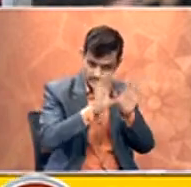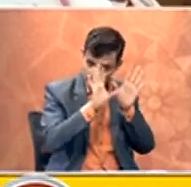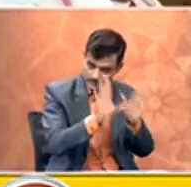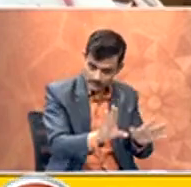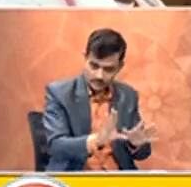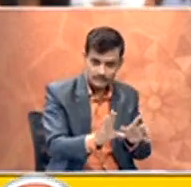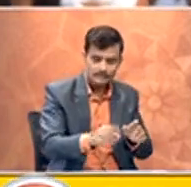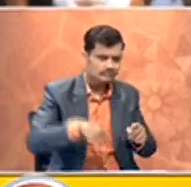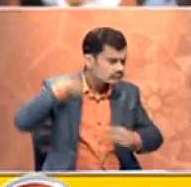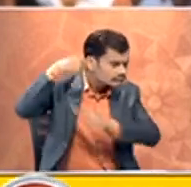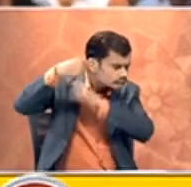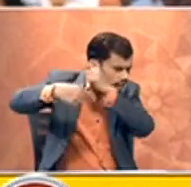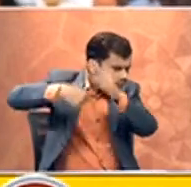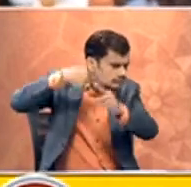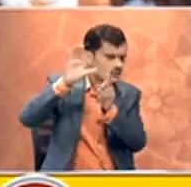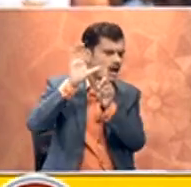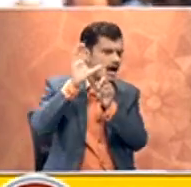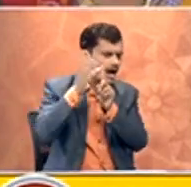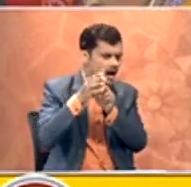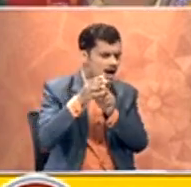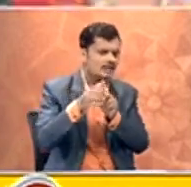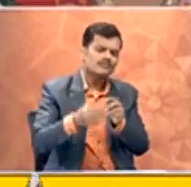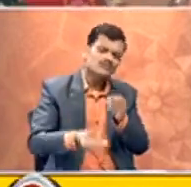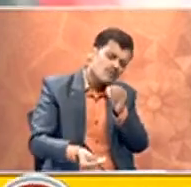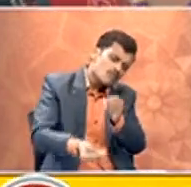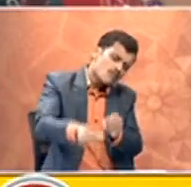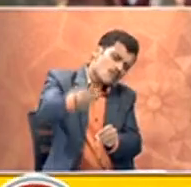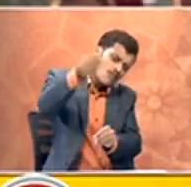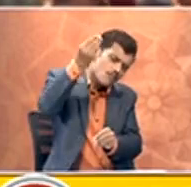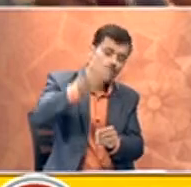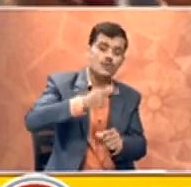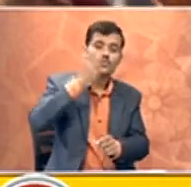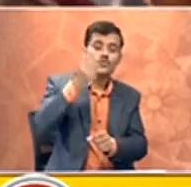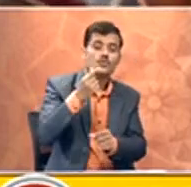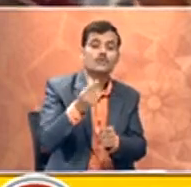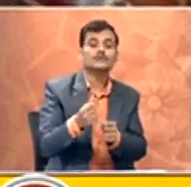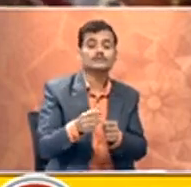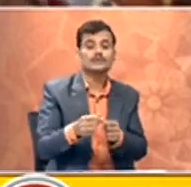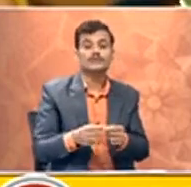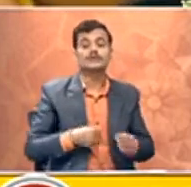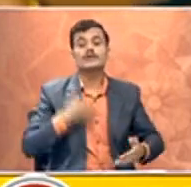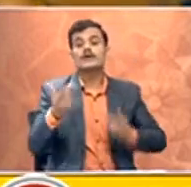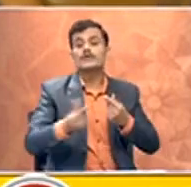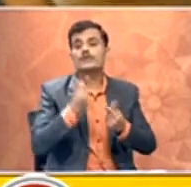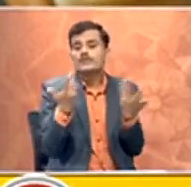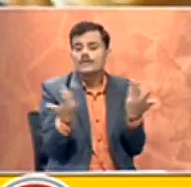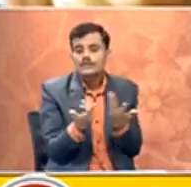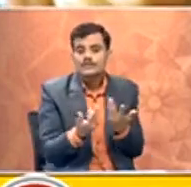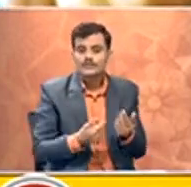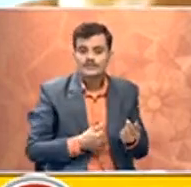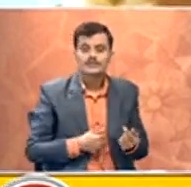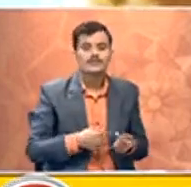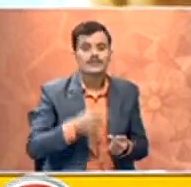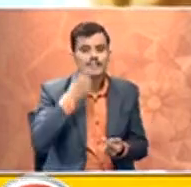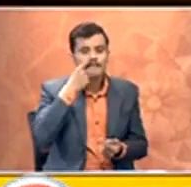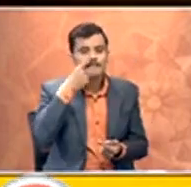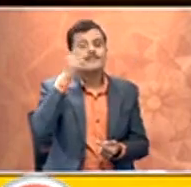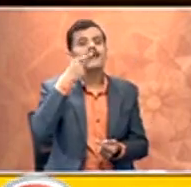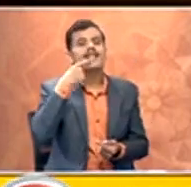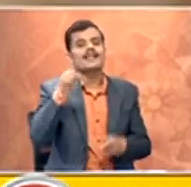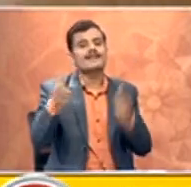हमारी परंपरा का बहुत बड़ा सशक्त माध्यम होती है हमारी